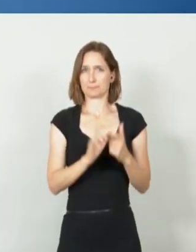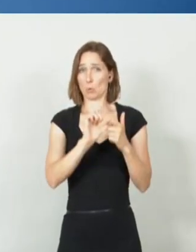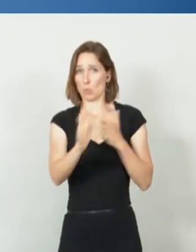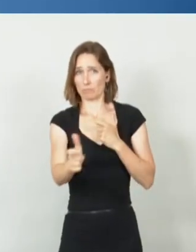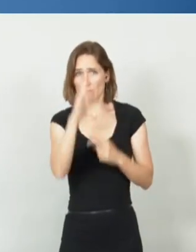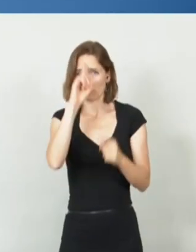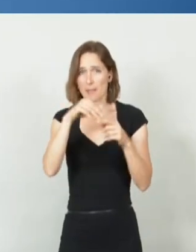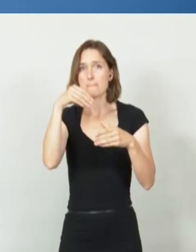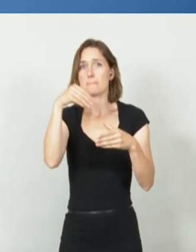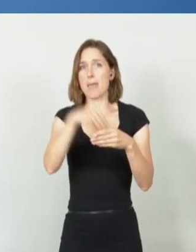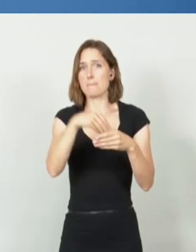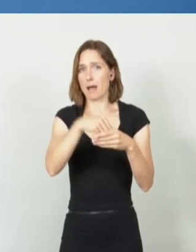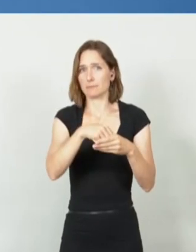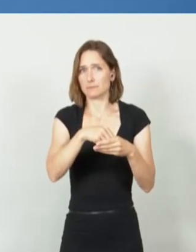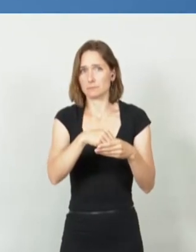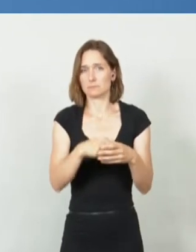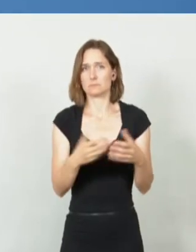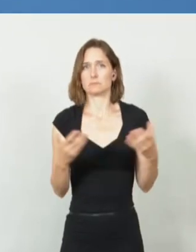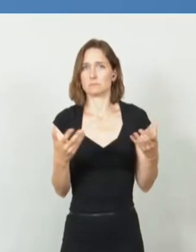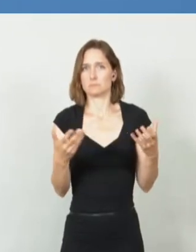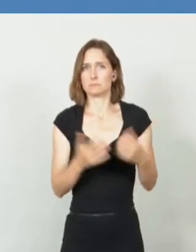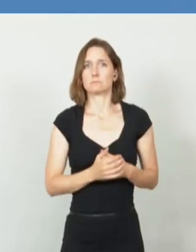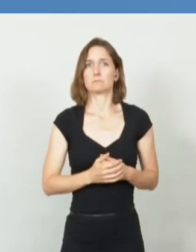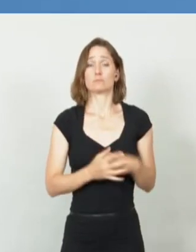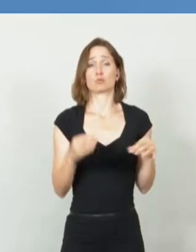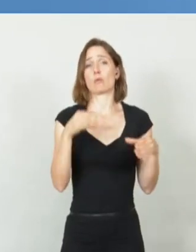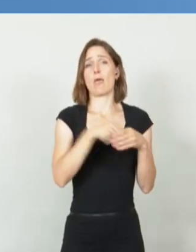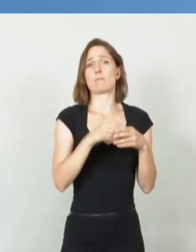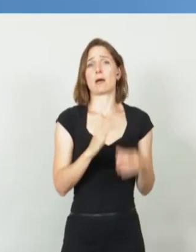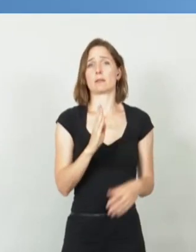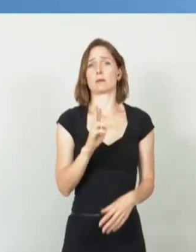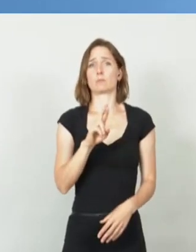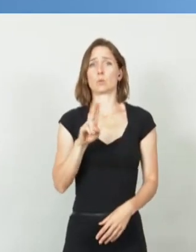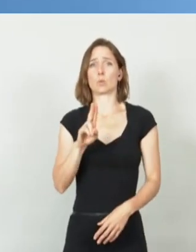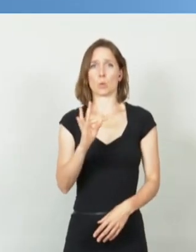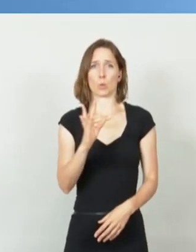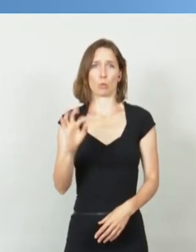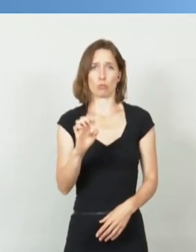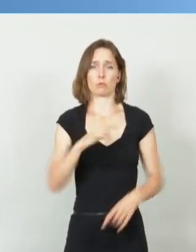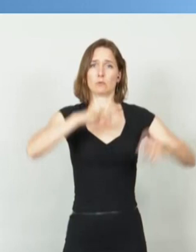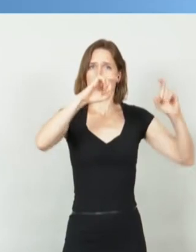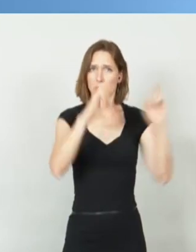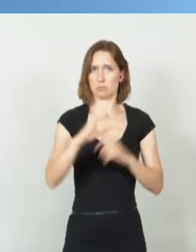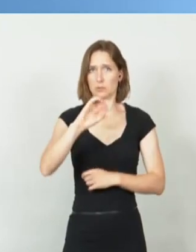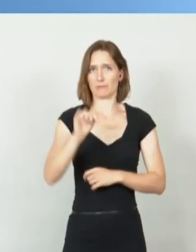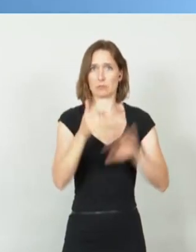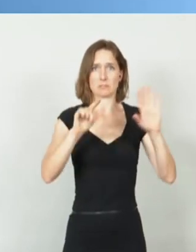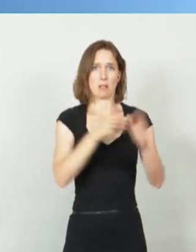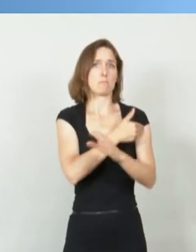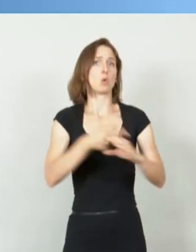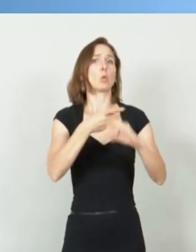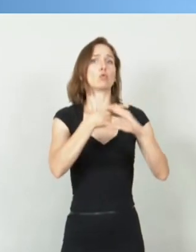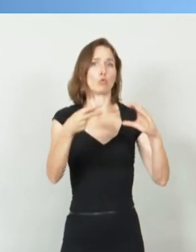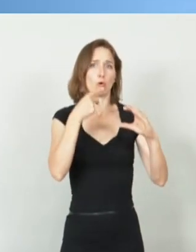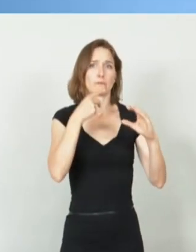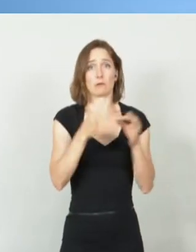bien donc une épargne brute est réduite de 0,7 millions d'euros arrive donc